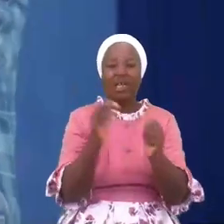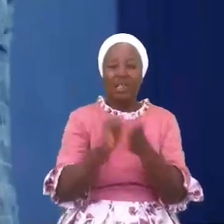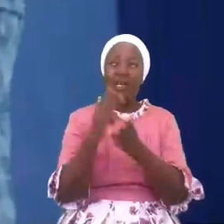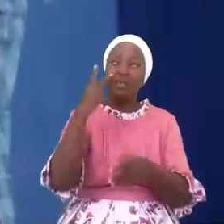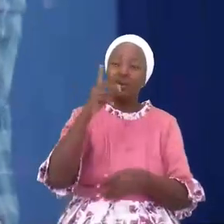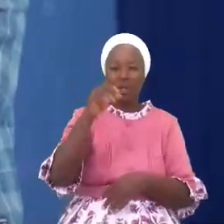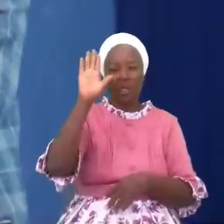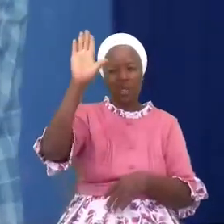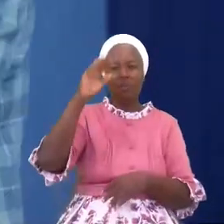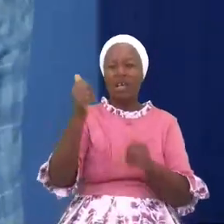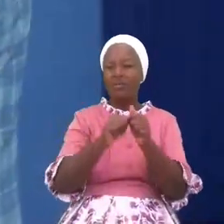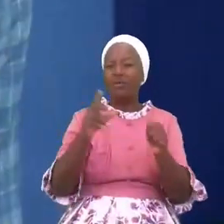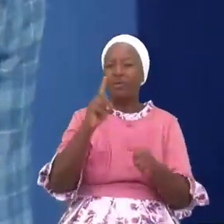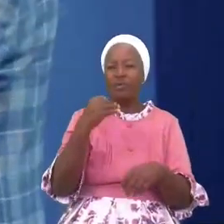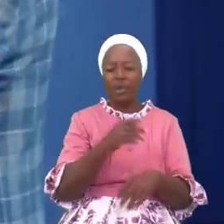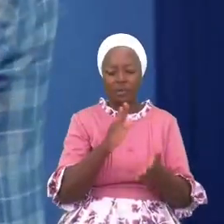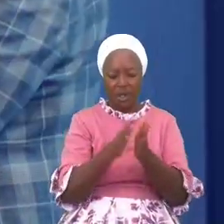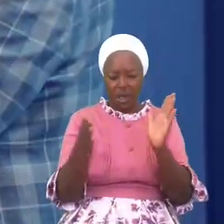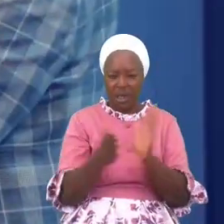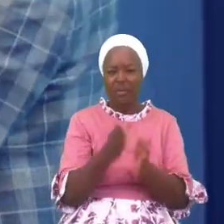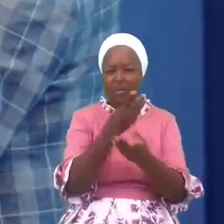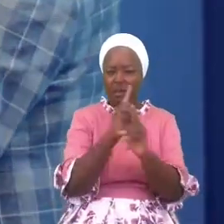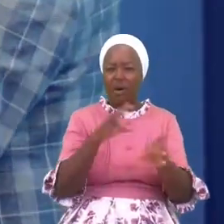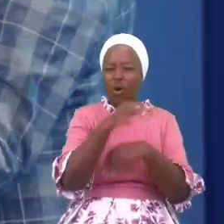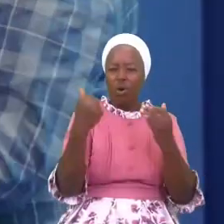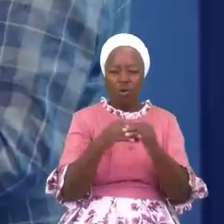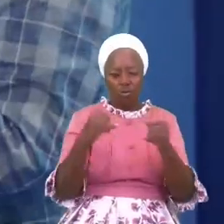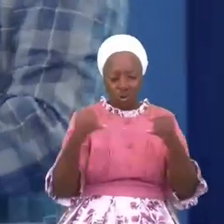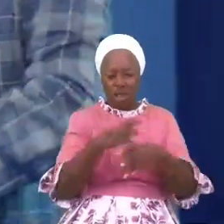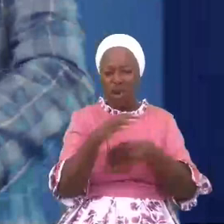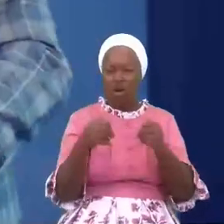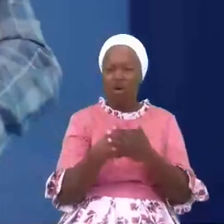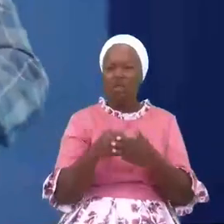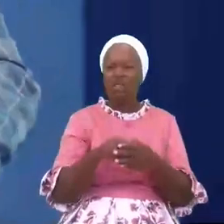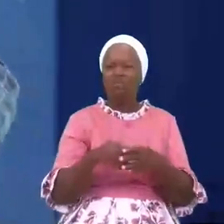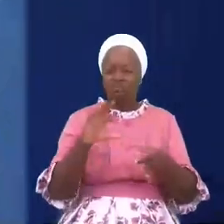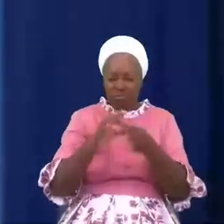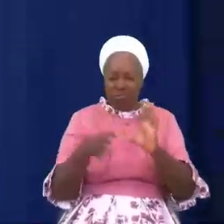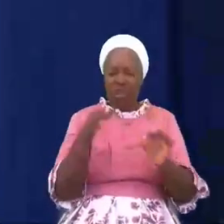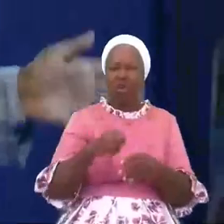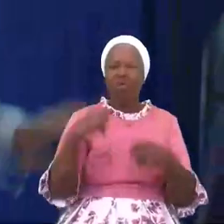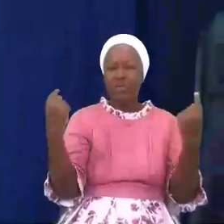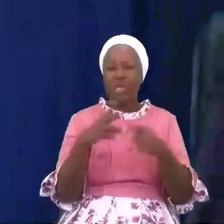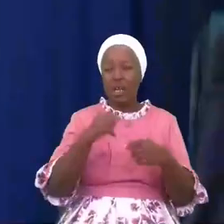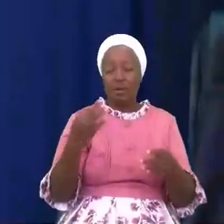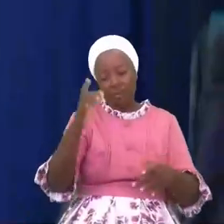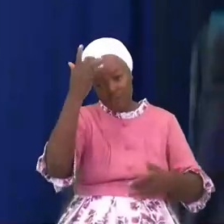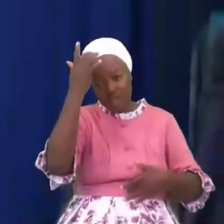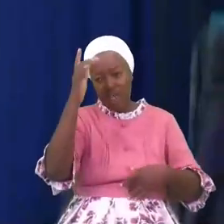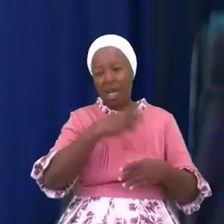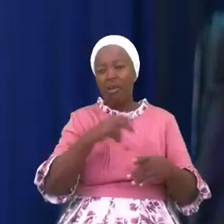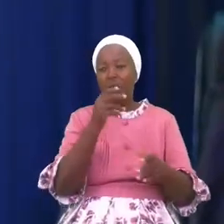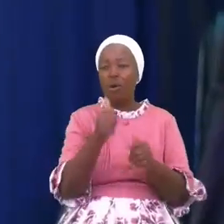délivrés. Tous les liens, toutes les chaînes et les liens du péché et de la maladie et des